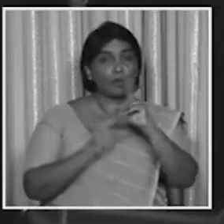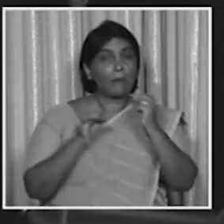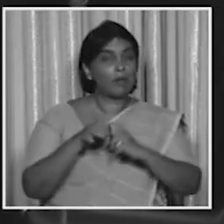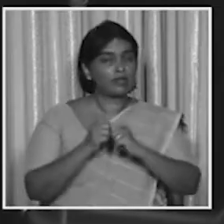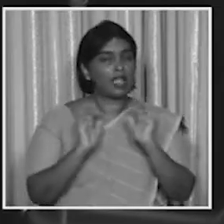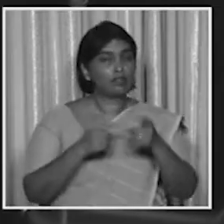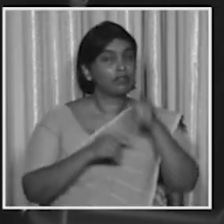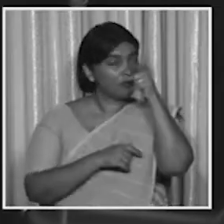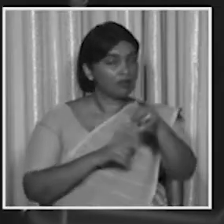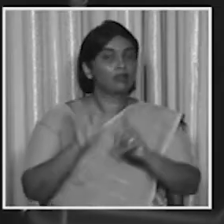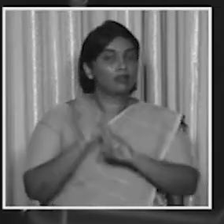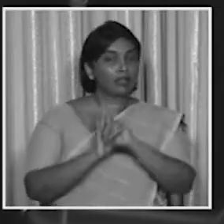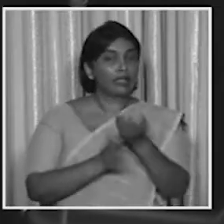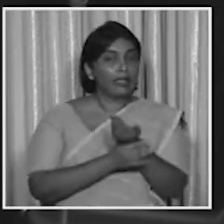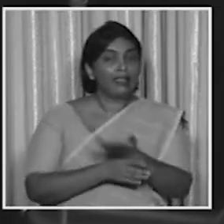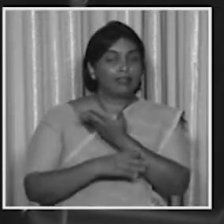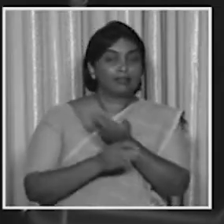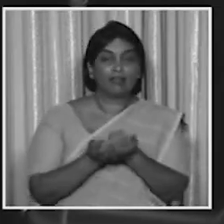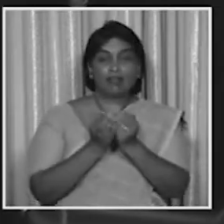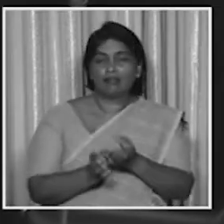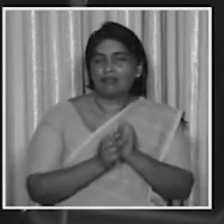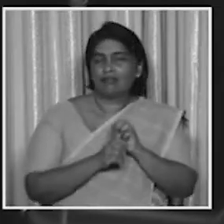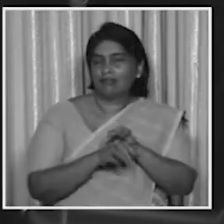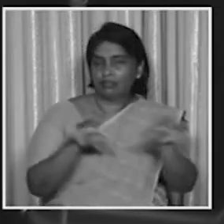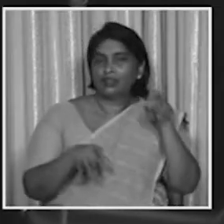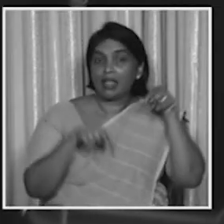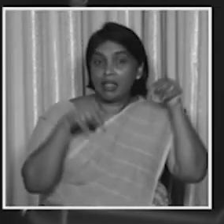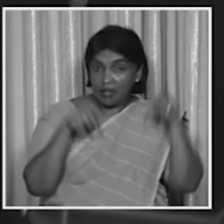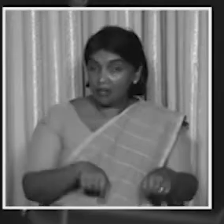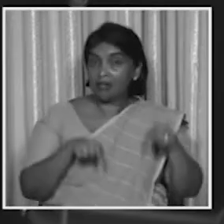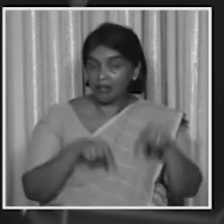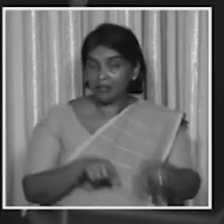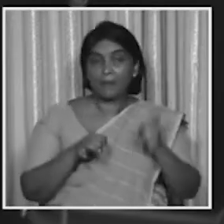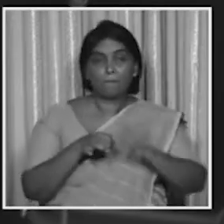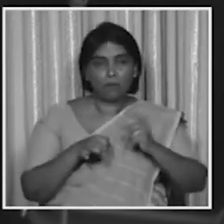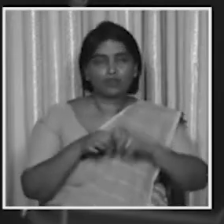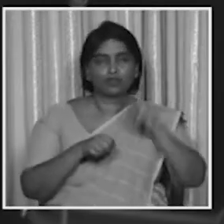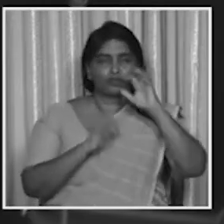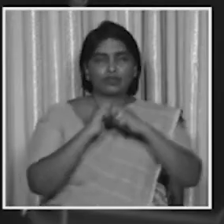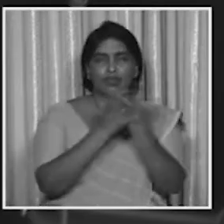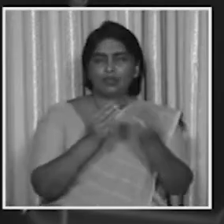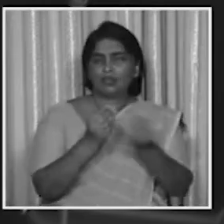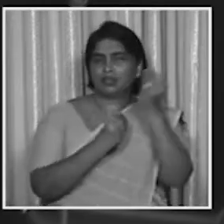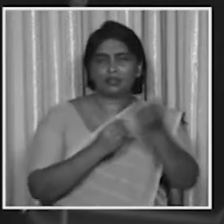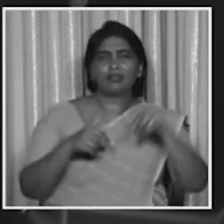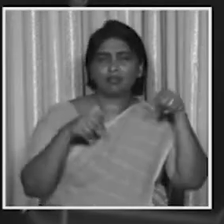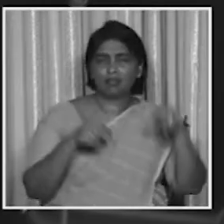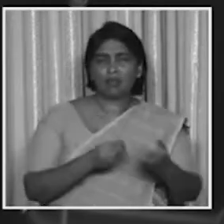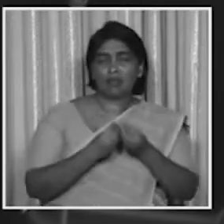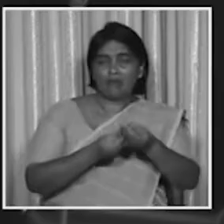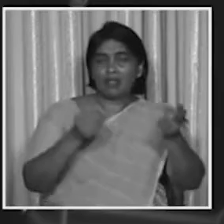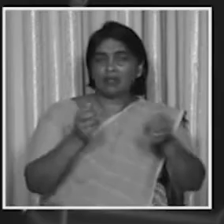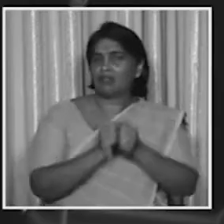ප්‍රශ්නෙට උත්තර දෙන්නේ ගන්නගේ පාත්‍රය වගේ වවාගෙන කන්නේ අදටත් මේ ප්‍රශ්නේ මිනිස්සුන්ට විසඳගන්න දෙන්නේ නැතුව මේ වවාගෙන